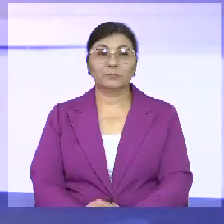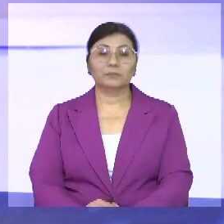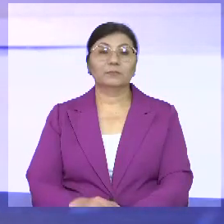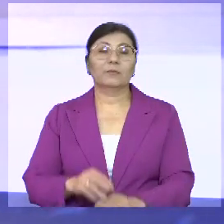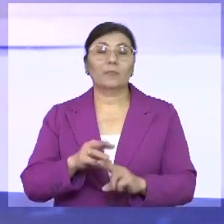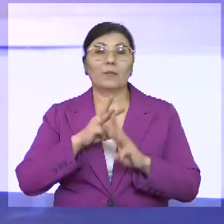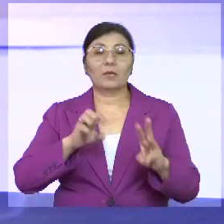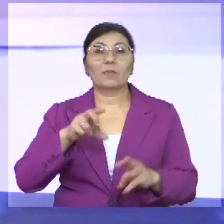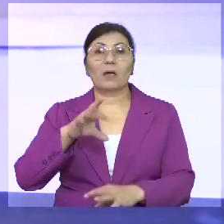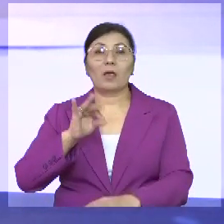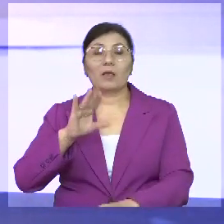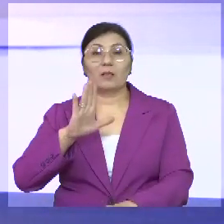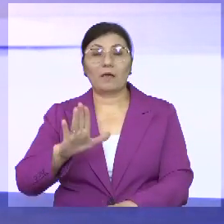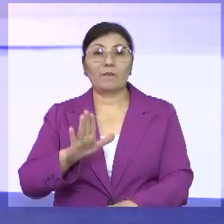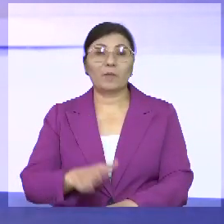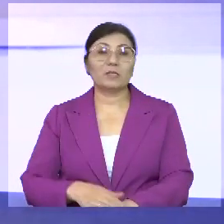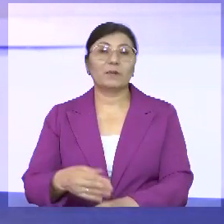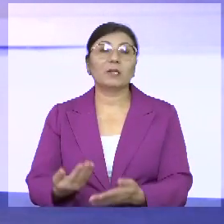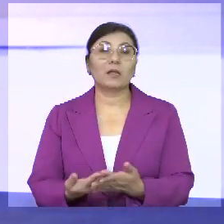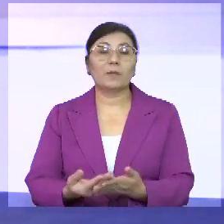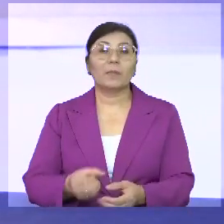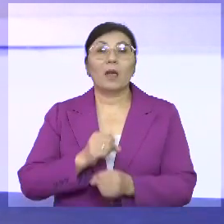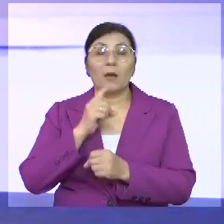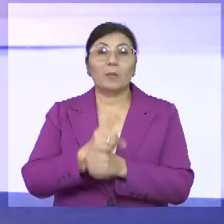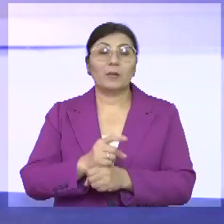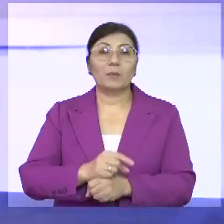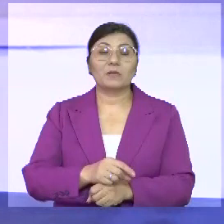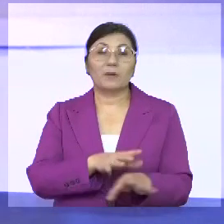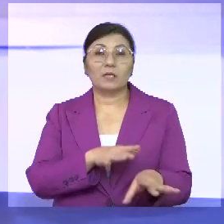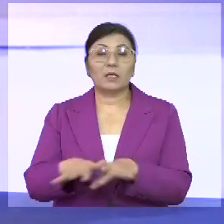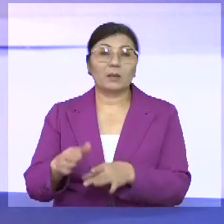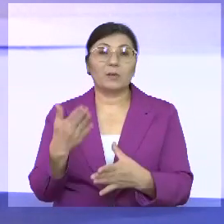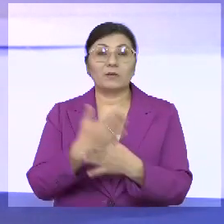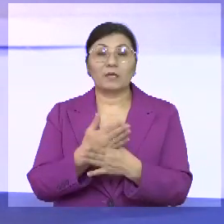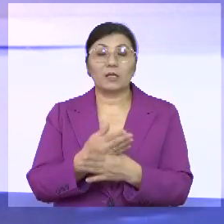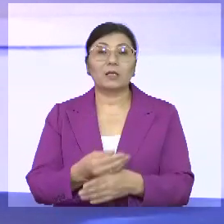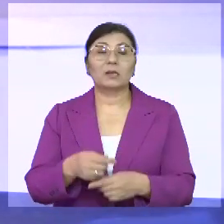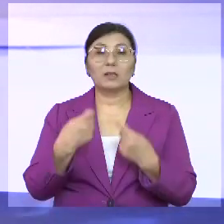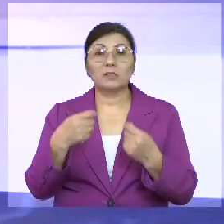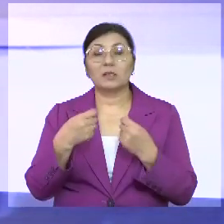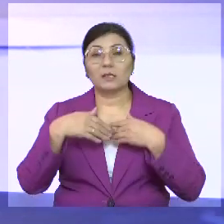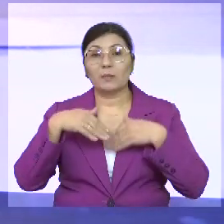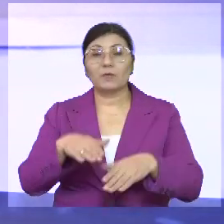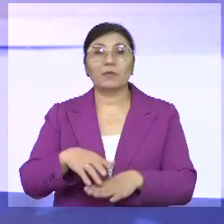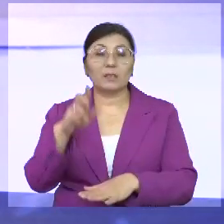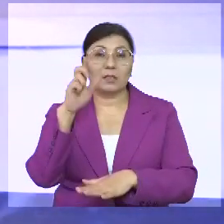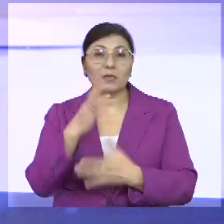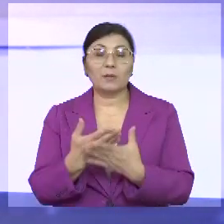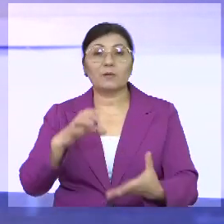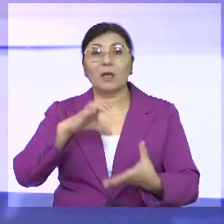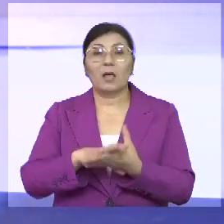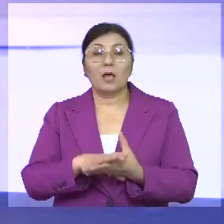премьер-министр Алихан Исмаилов ходе правительственного часа поручил принять ряд мер для помощи зернопроизводителям страны а также